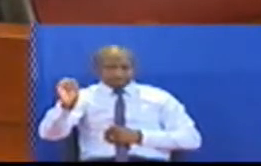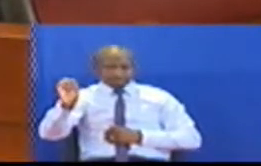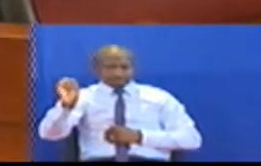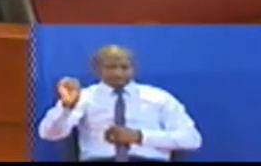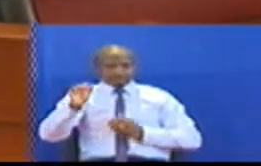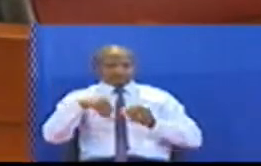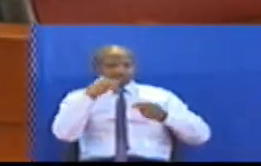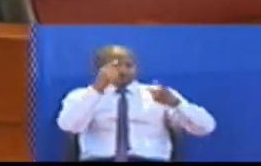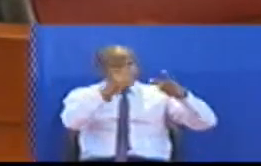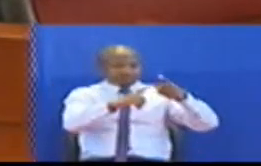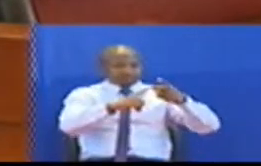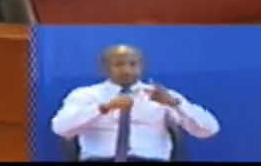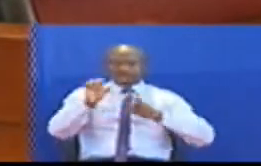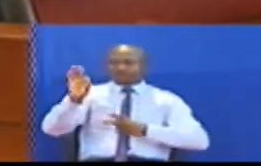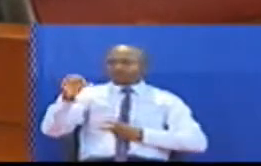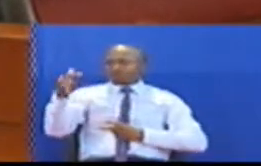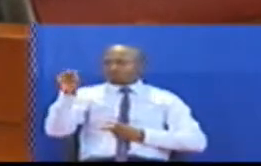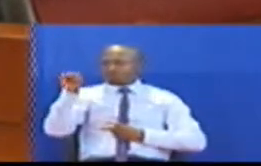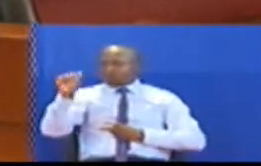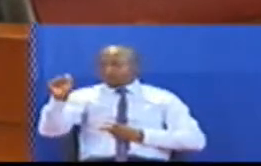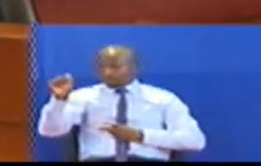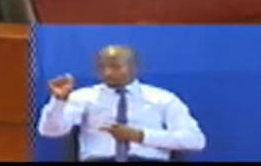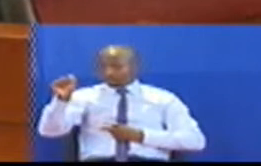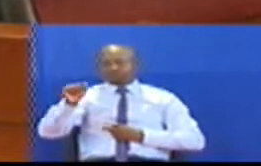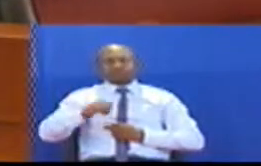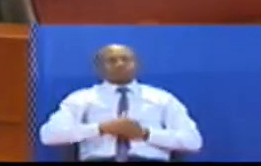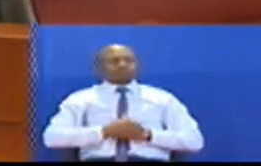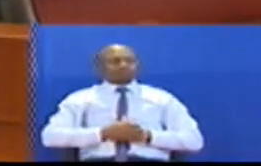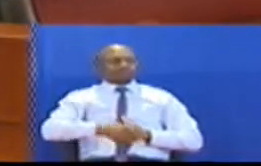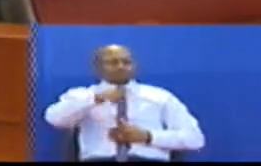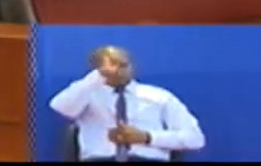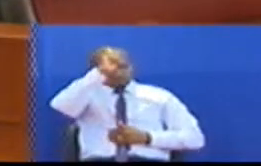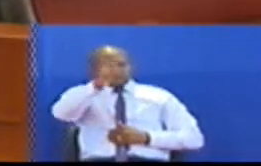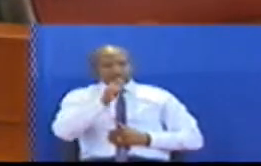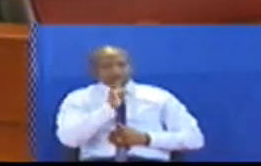atafuatiwa na Mheshimiwa Fatuma Hassan Taufik. Mheshimiwa Speaker,